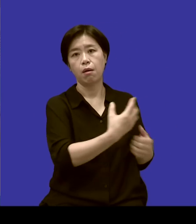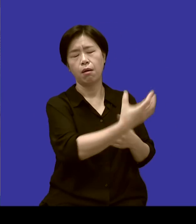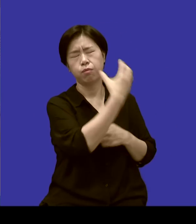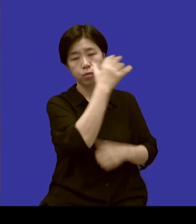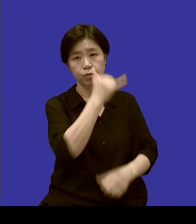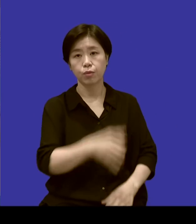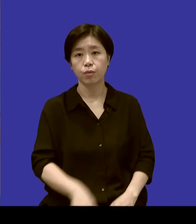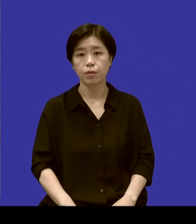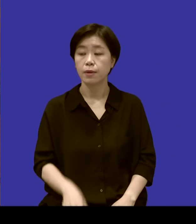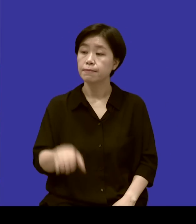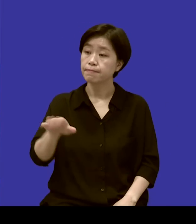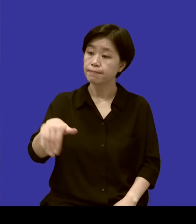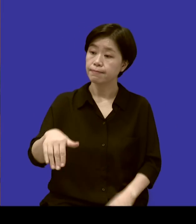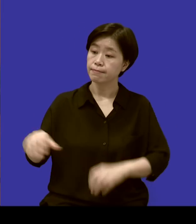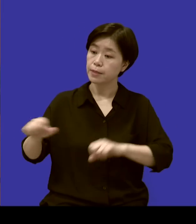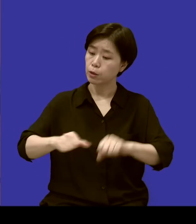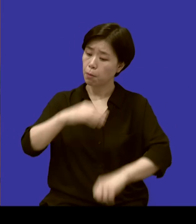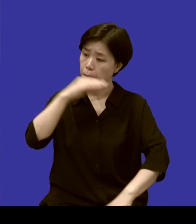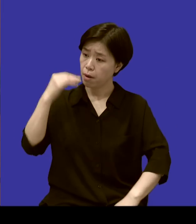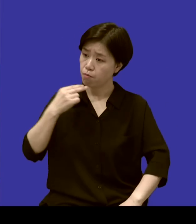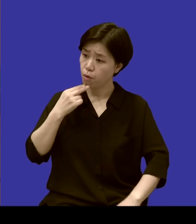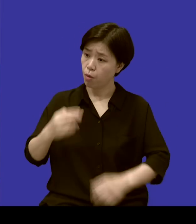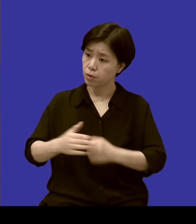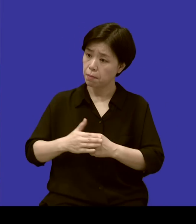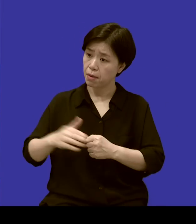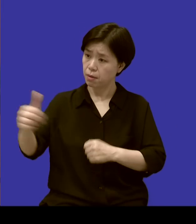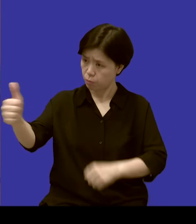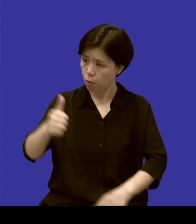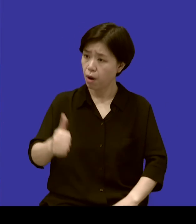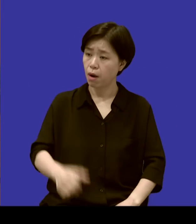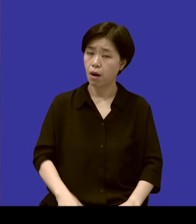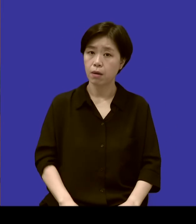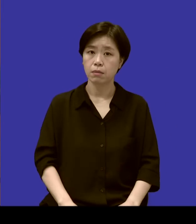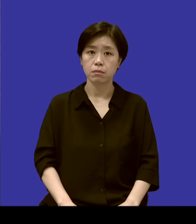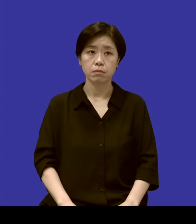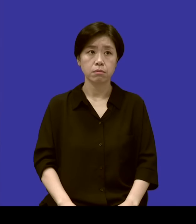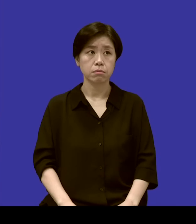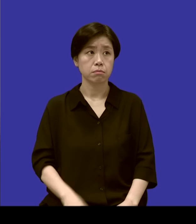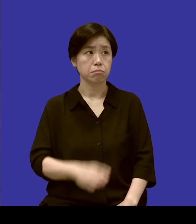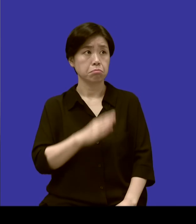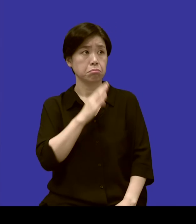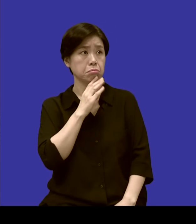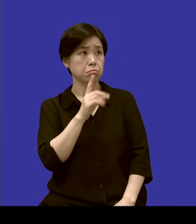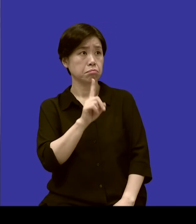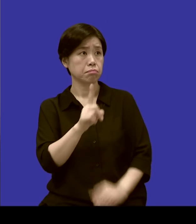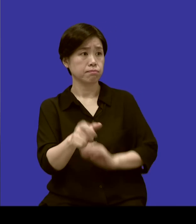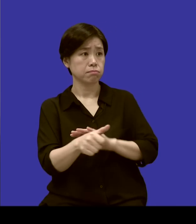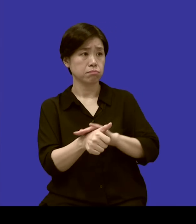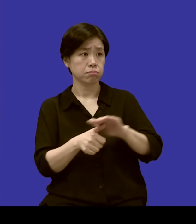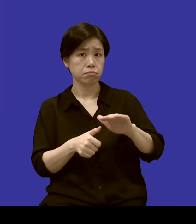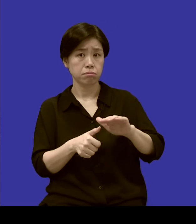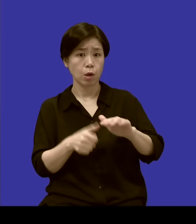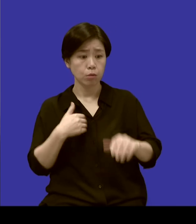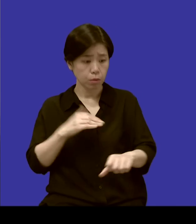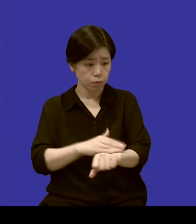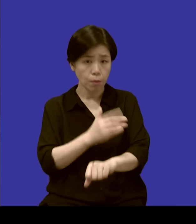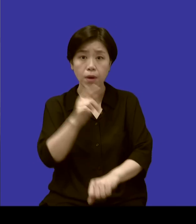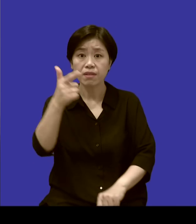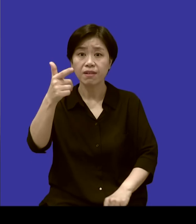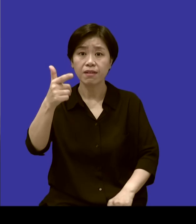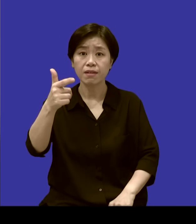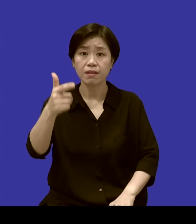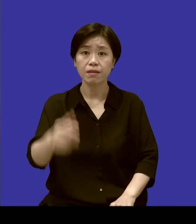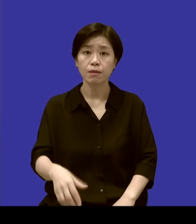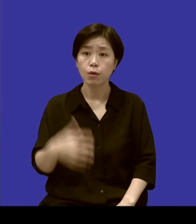그 애가 너를 우습게 보고 쫓아온 거야라고 나를 그러면 안 야단치셨어요. 예. 그래서 전 항상 불만이 있었고 난 잘못한 게 없는데